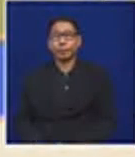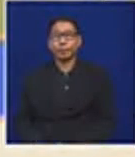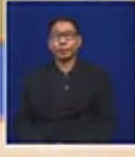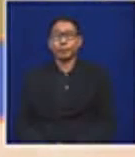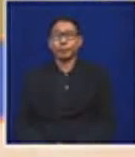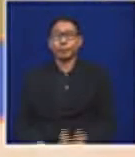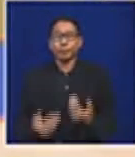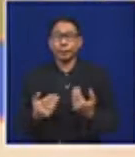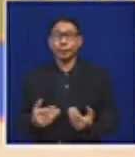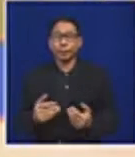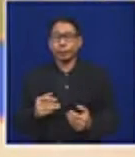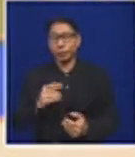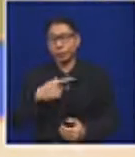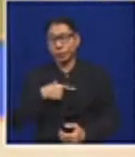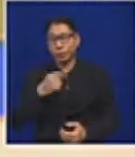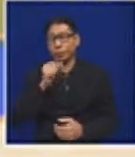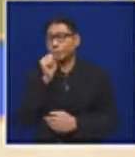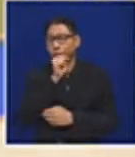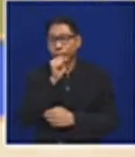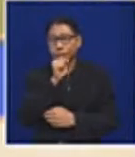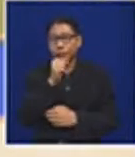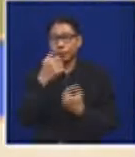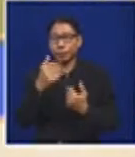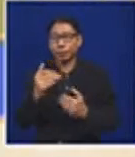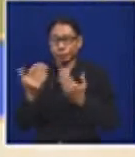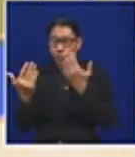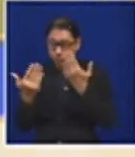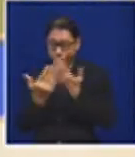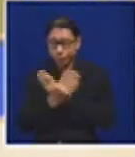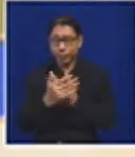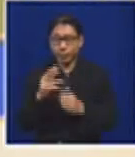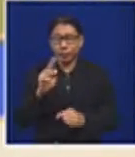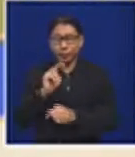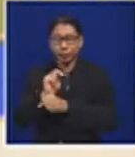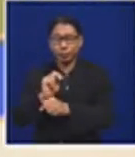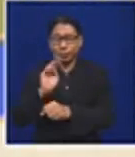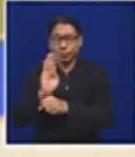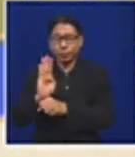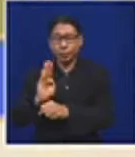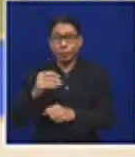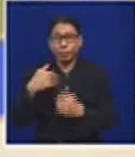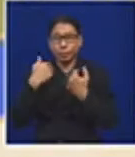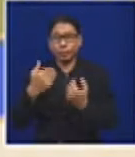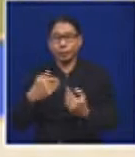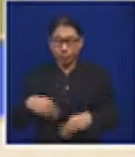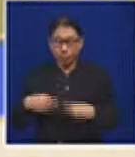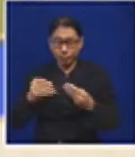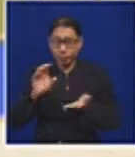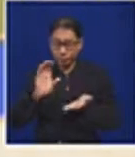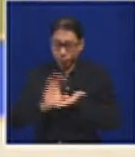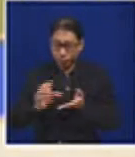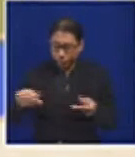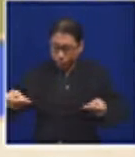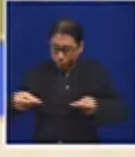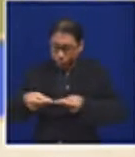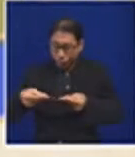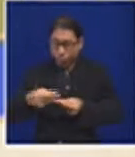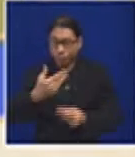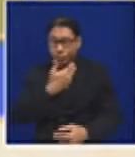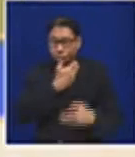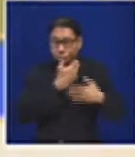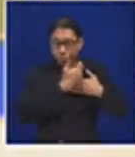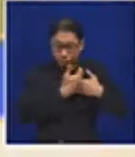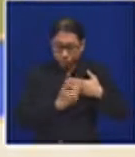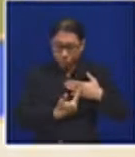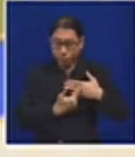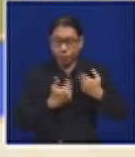เอาใจคอคอนเสิร์ตกันไปแล้วก็เปลี่ยนไปที่เรื่องของงานการกุศลดีๆเพื่อหารายได้ไปสมทบทุนมูลนิธิผ่าตัดหัวใจเด็กจ